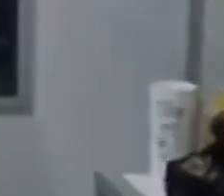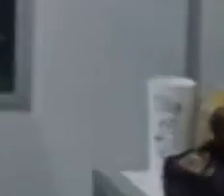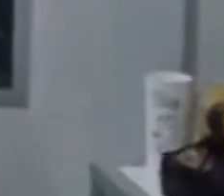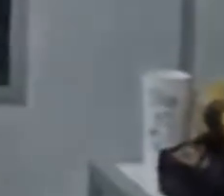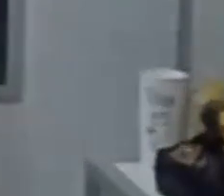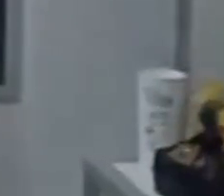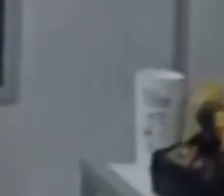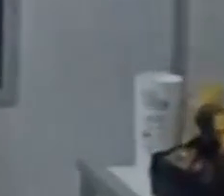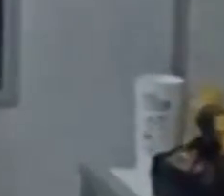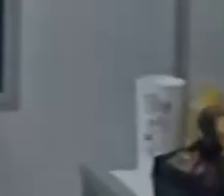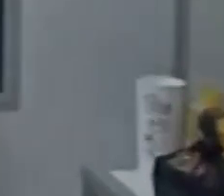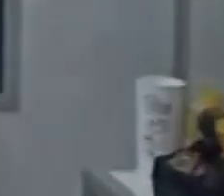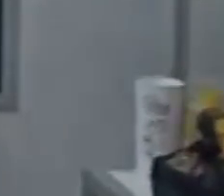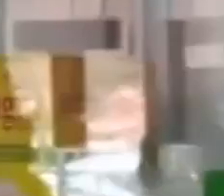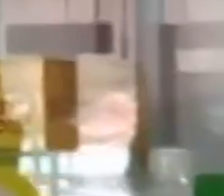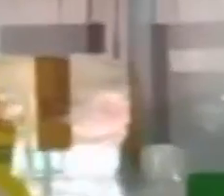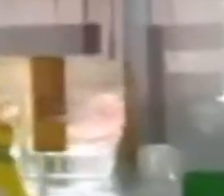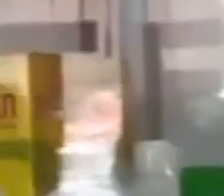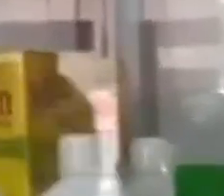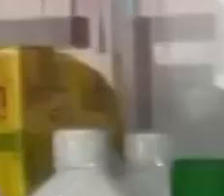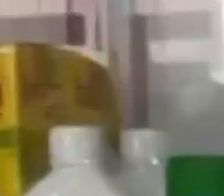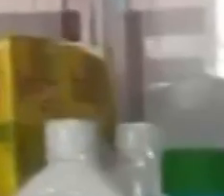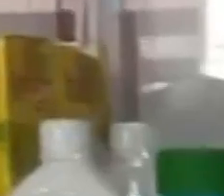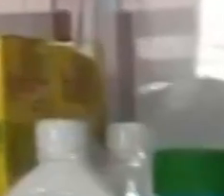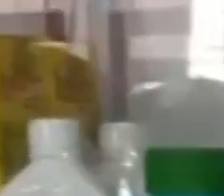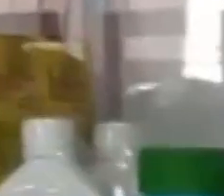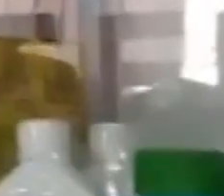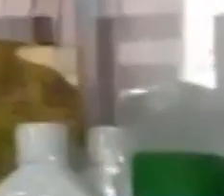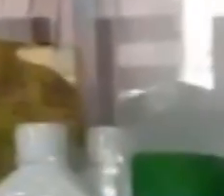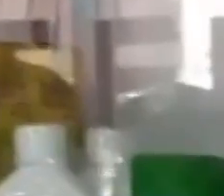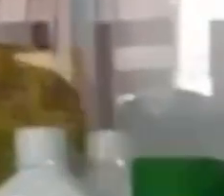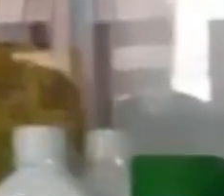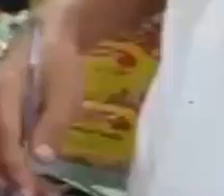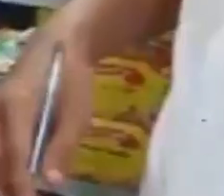berarti naik 10 kali lipat dari harga normal yang hanya Rp25.000 per kotak.